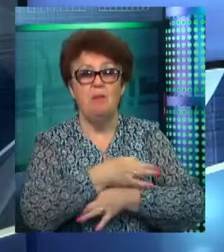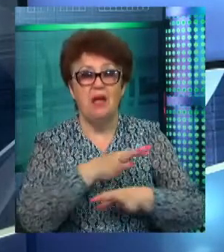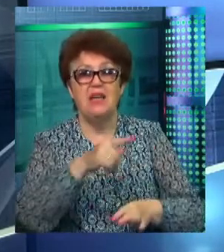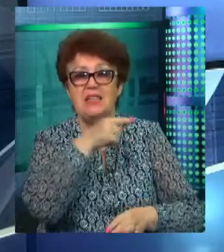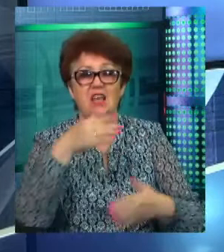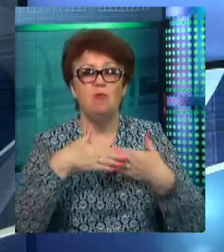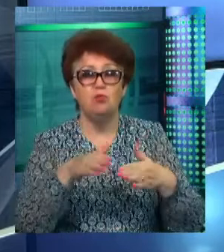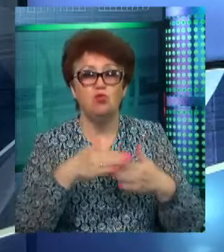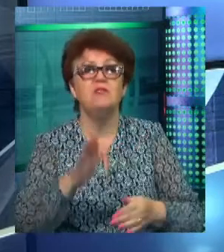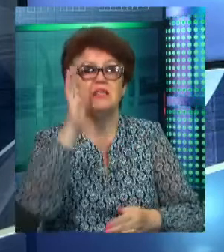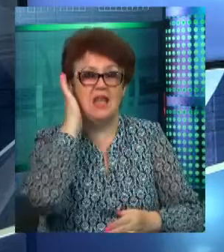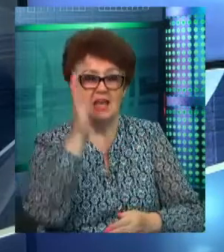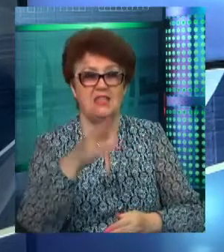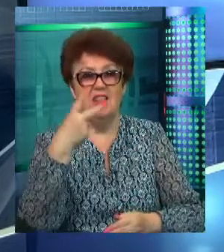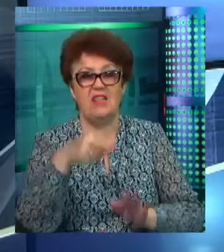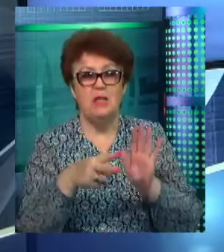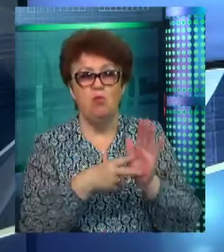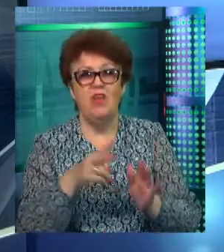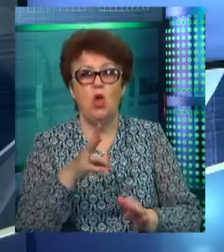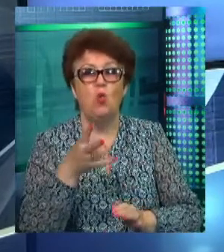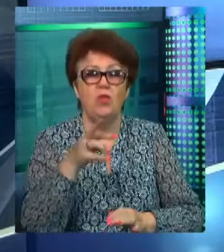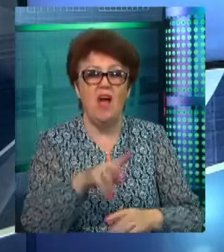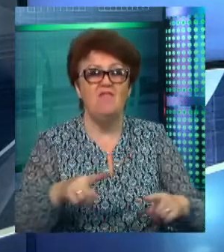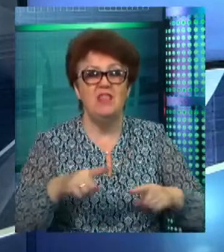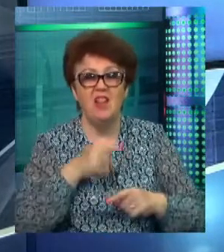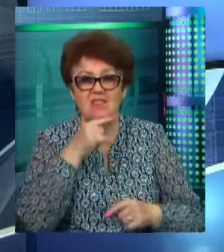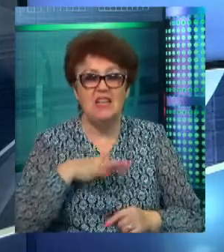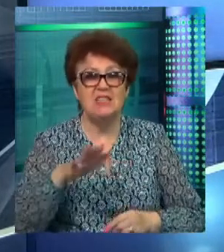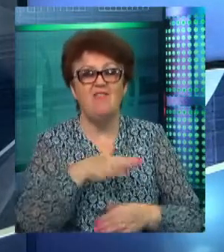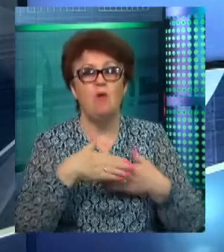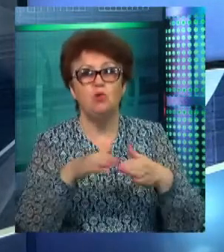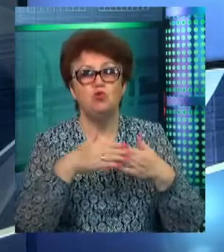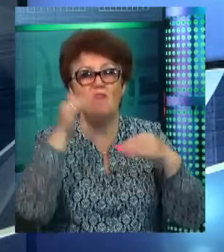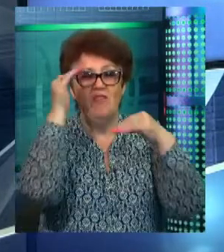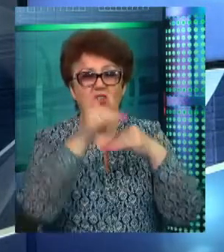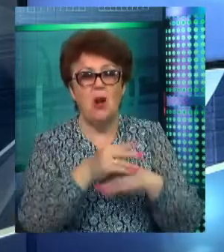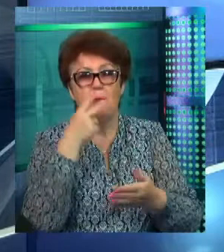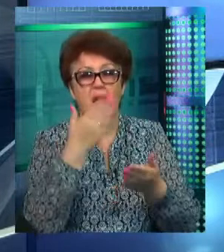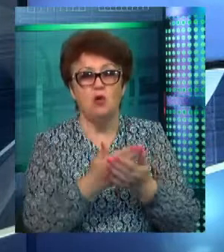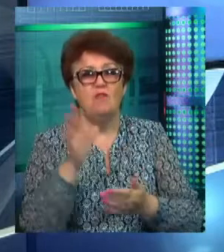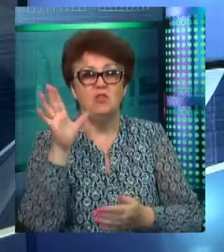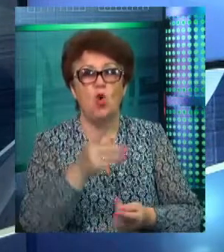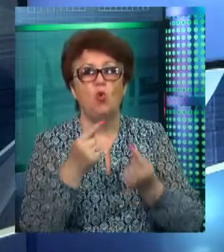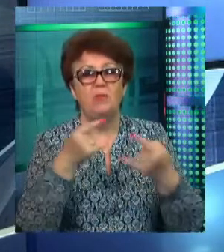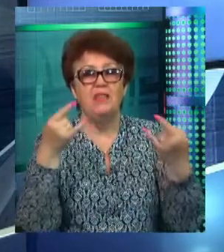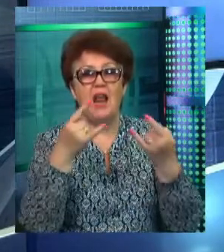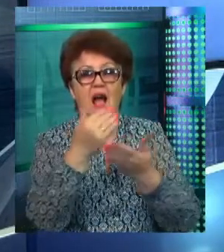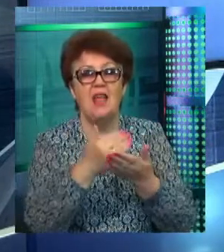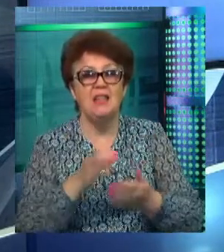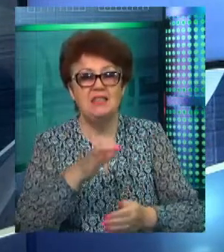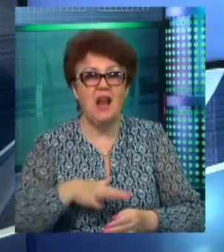выпускников состоится 27 июня финал всероссийского выпускного вечера покажут все крупные телеканалы